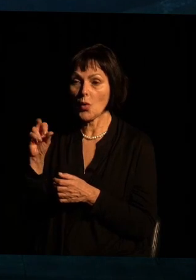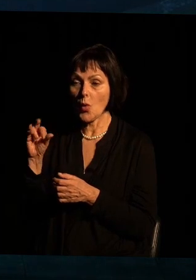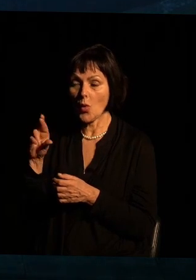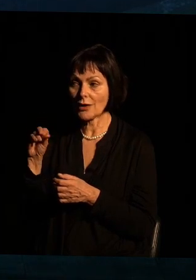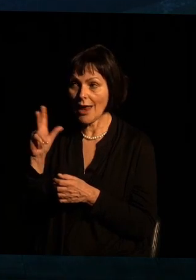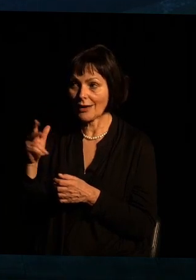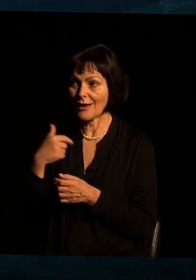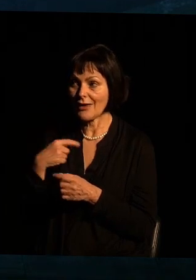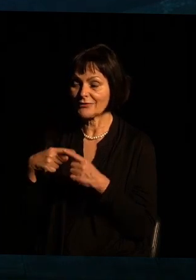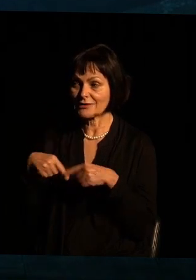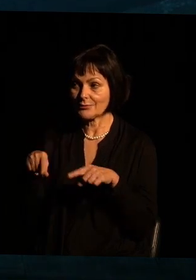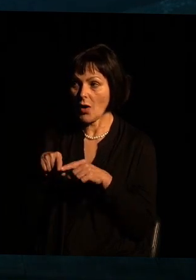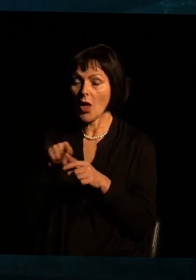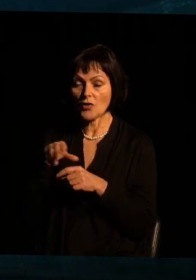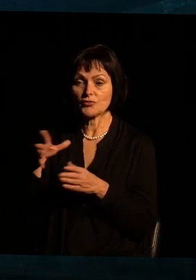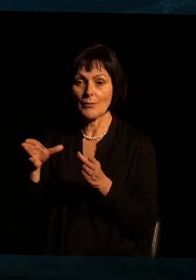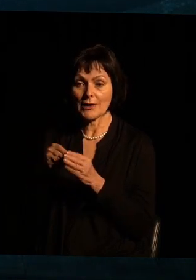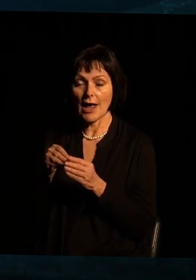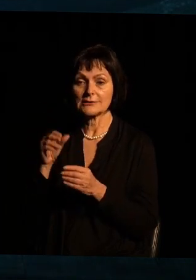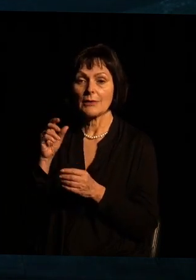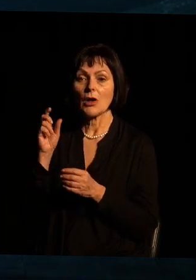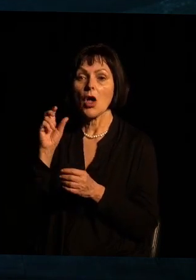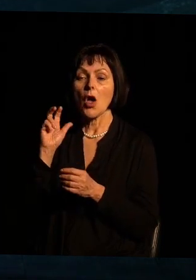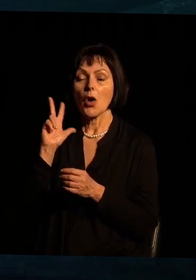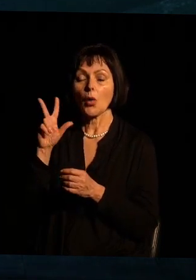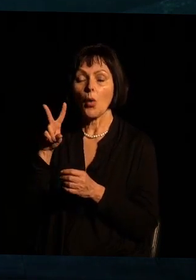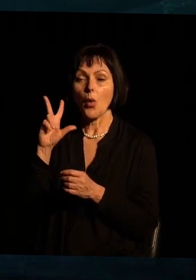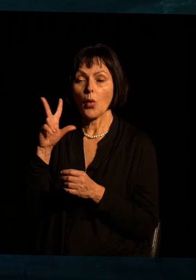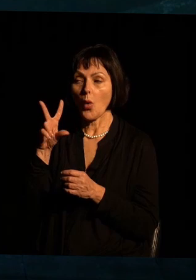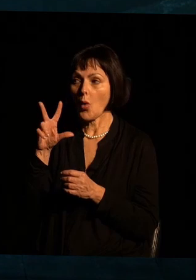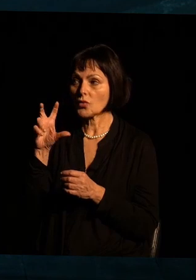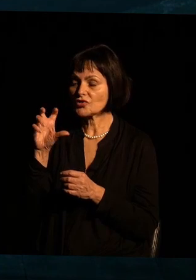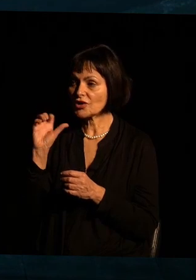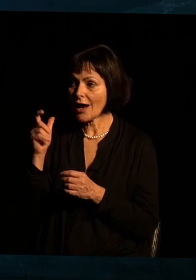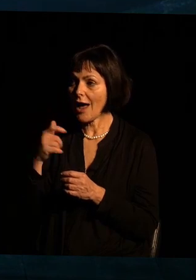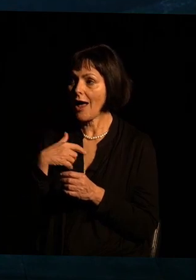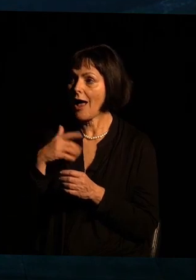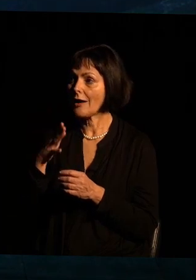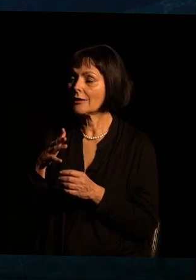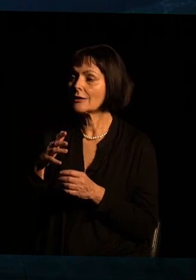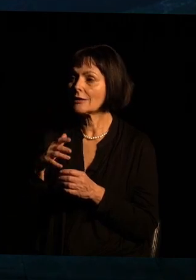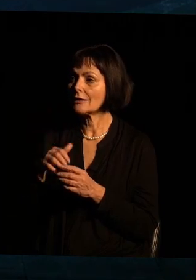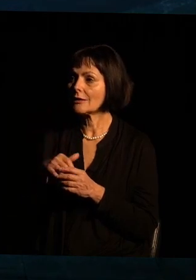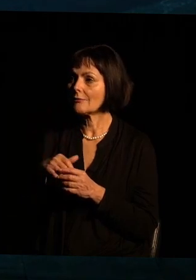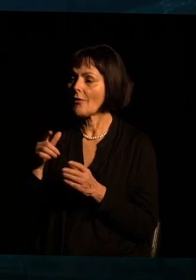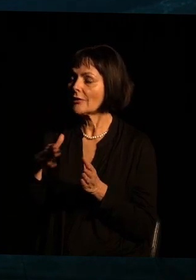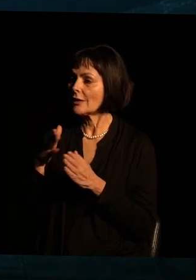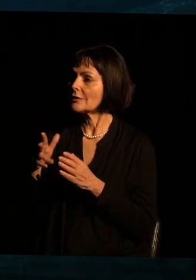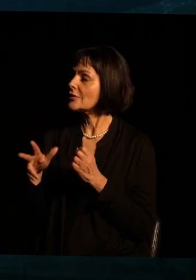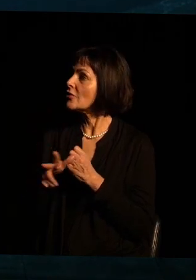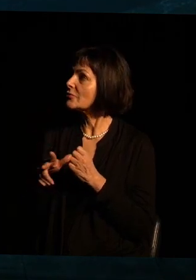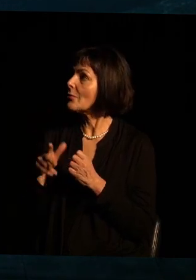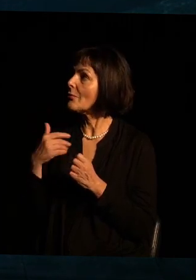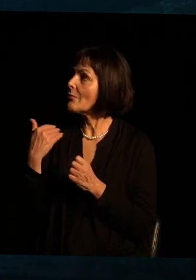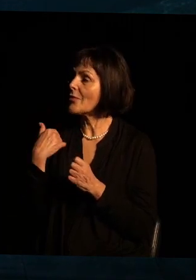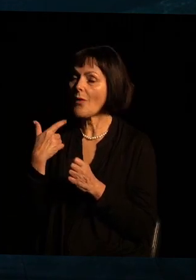No ja tak w zespole chodziłem z Jurkiem Kukuczką. No i później, nie wiem czy mówić dalej, o 89. No, za chwilę przejdziemy do 80. No niestety to